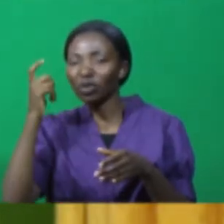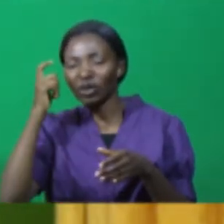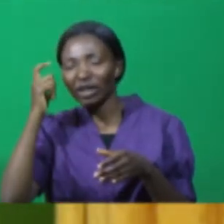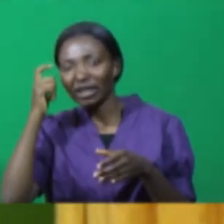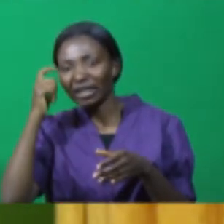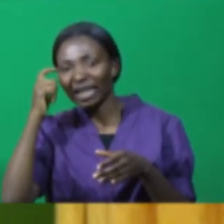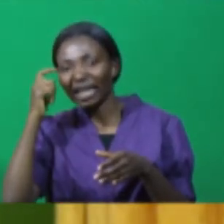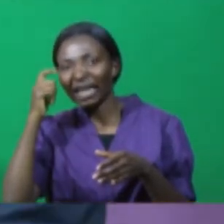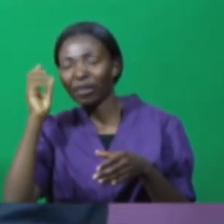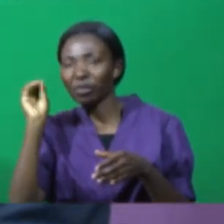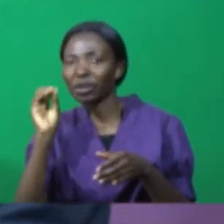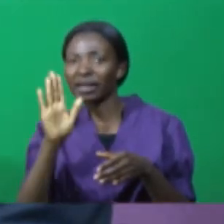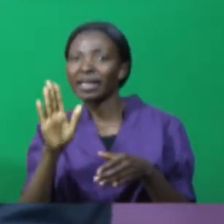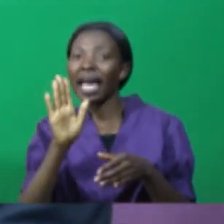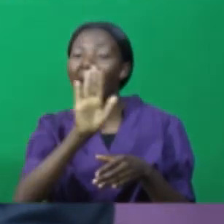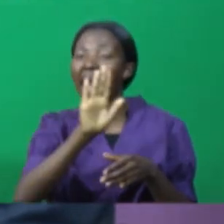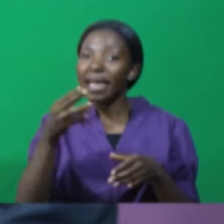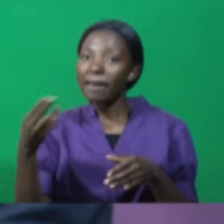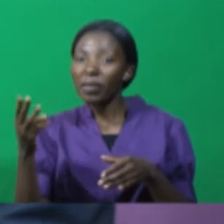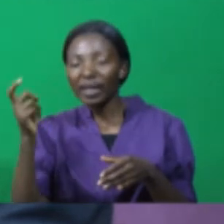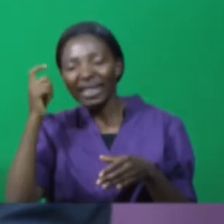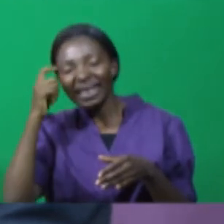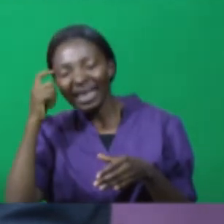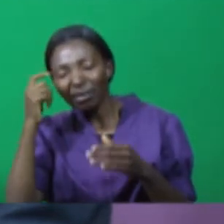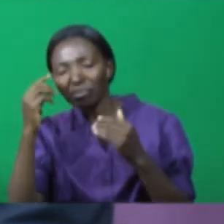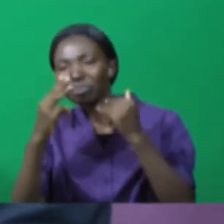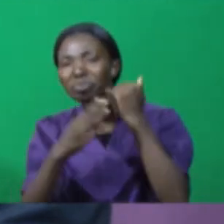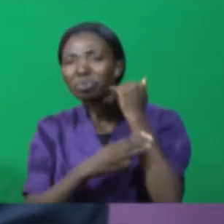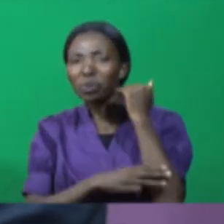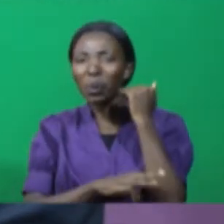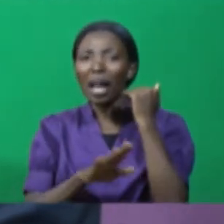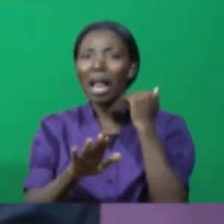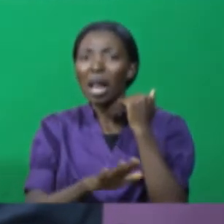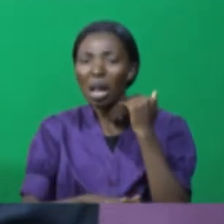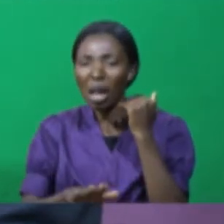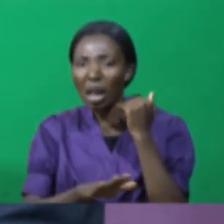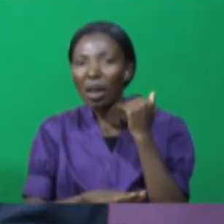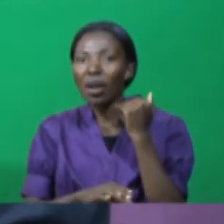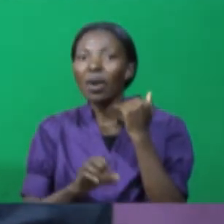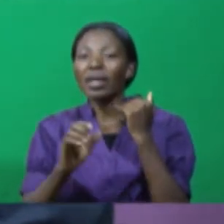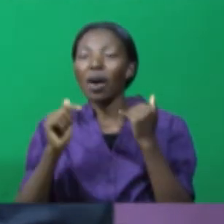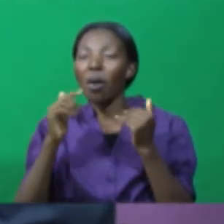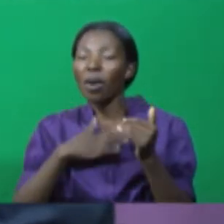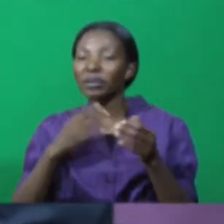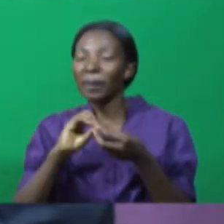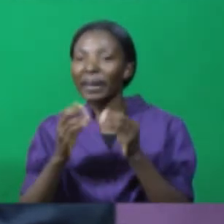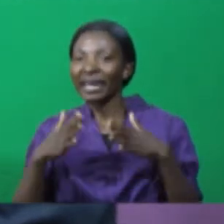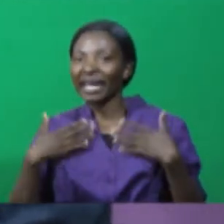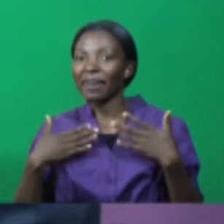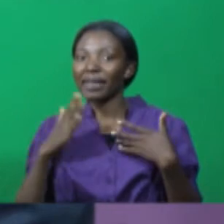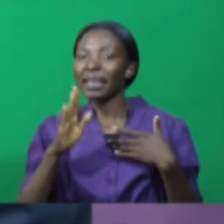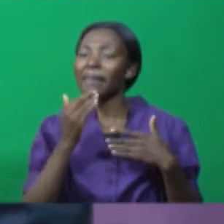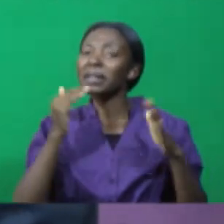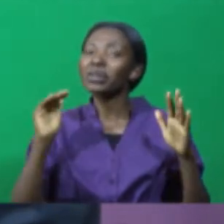muti nevamwe vanozviona kunge vepasi vanotibatsira mabasa mudzimba kuti vangofarawo kuti tataura.